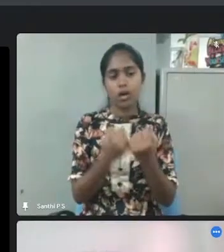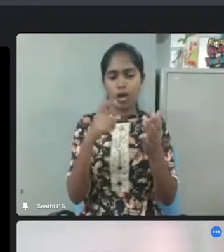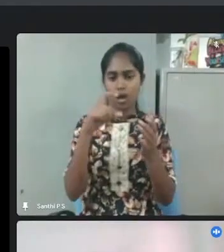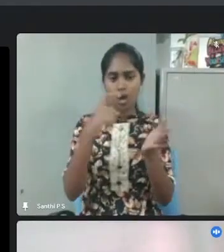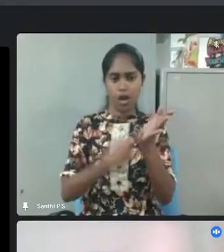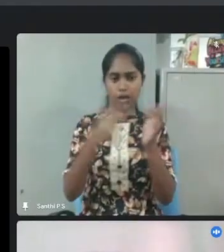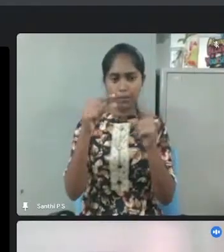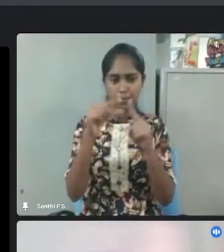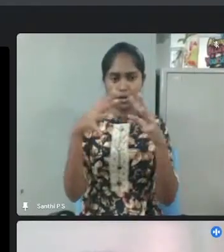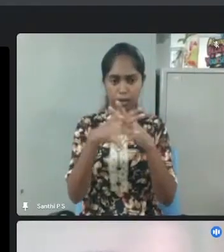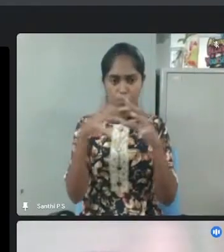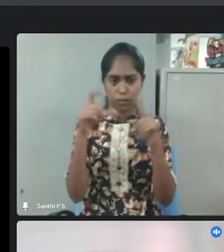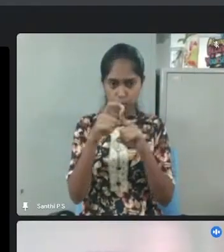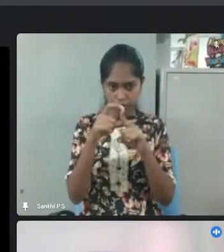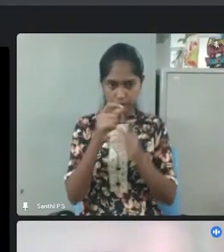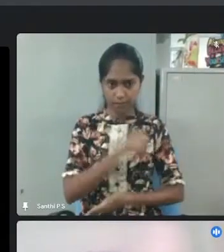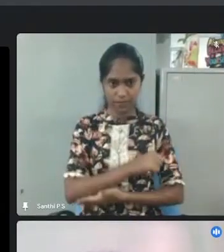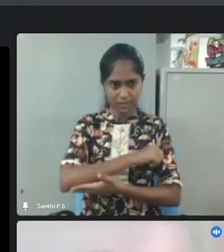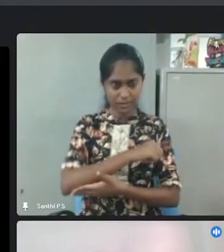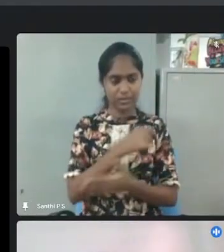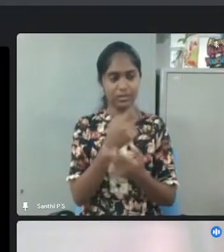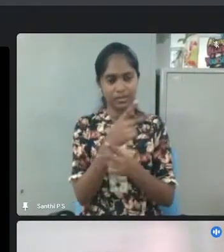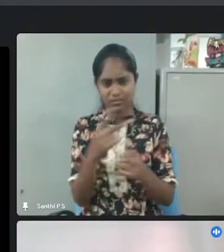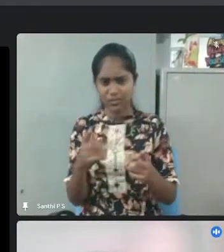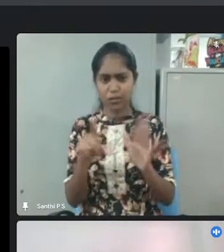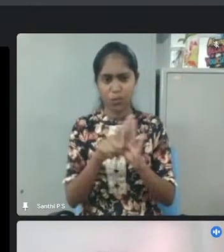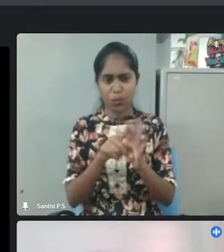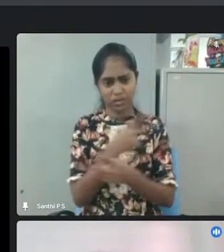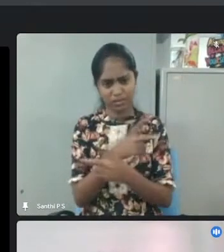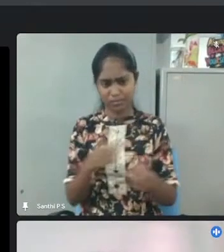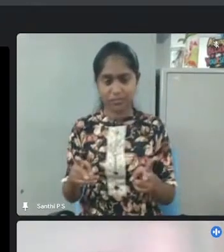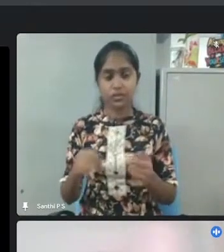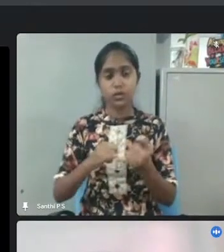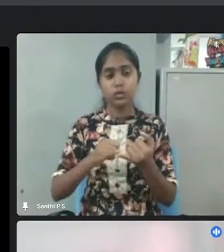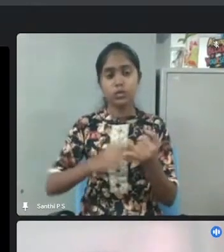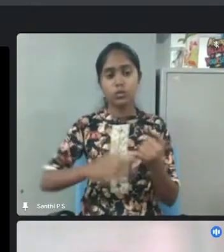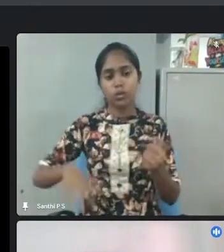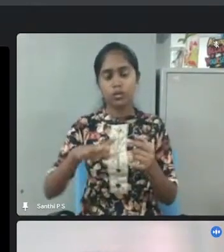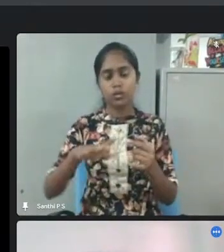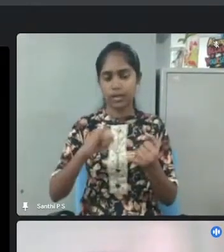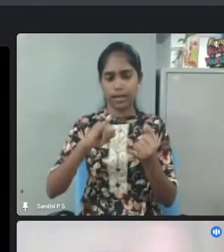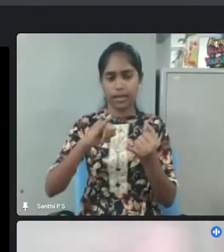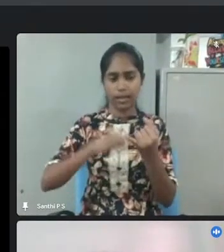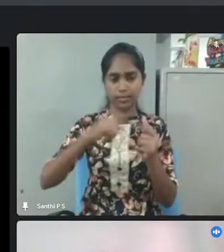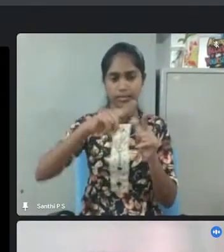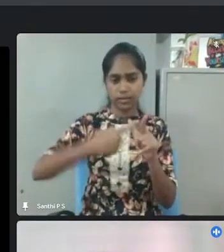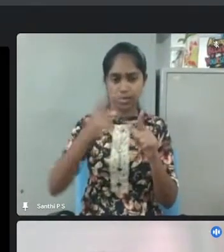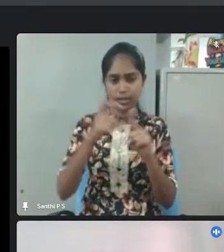സേവനങ്ങളും ഇതിന്റെ സംവിധാനങ്ങളും, സാമൂഹിക നീതി വകുപ്പ് പോലെയുള്ള സംവിധാനങ്ങളും അതിന്റെ നയങ്ങളും